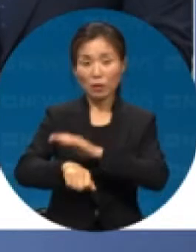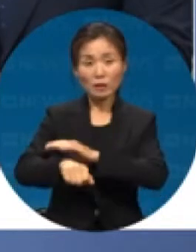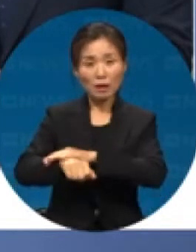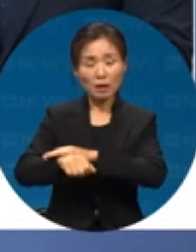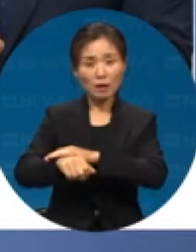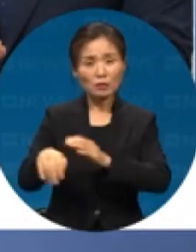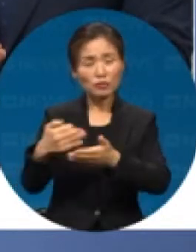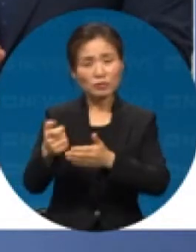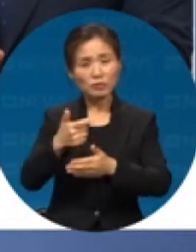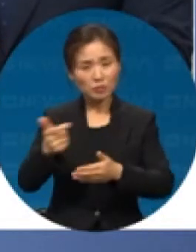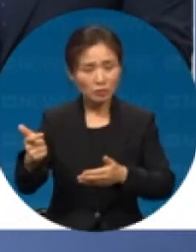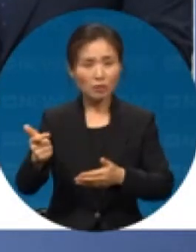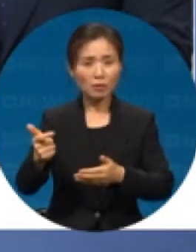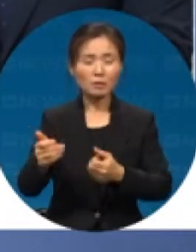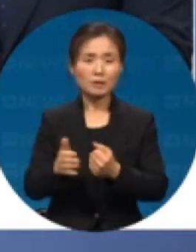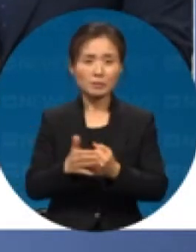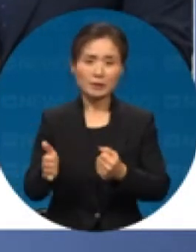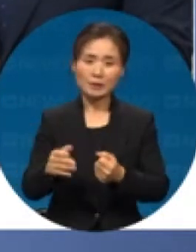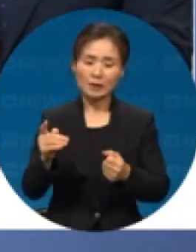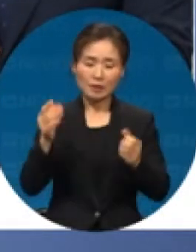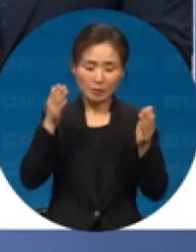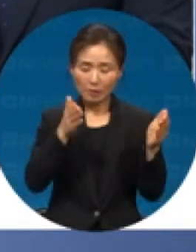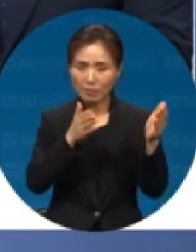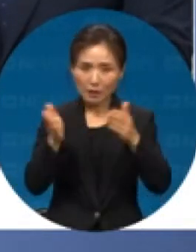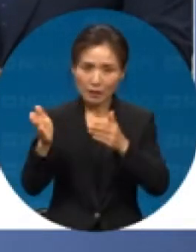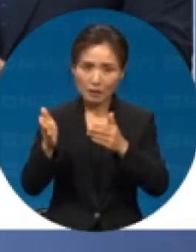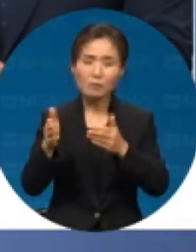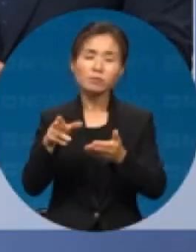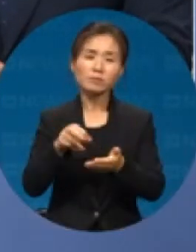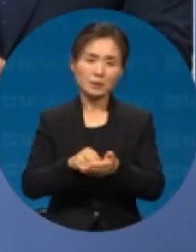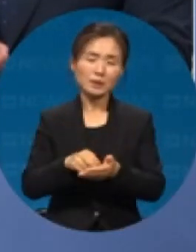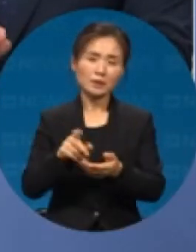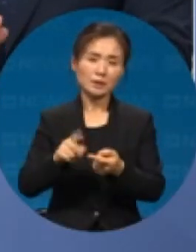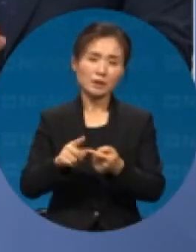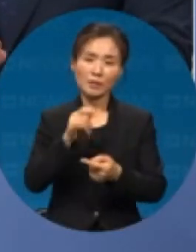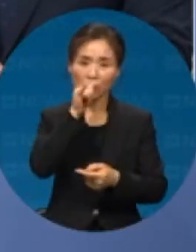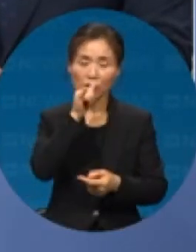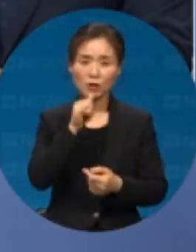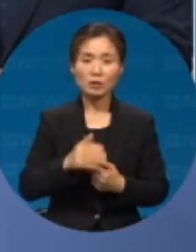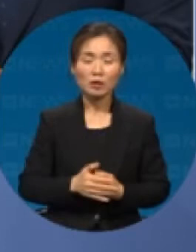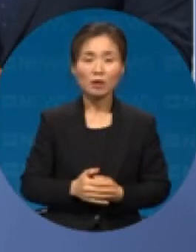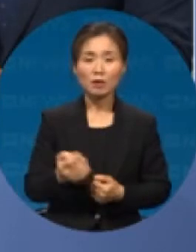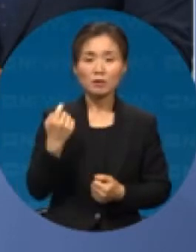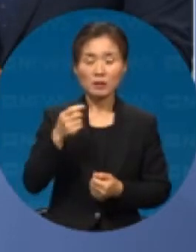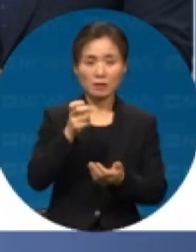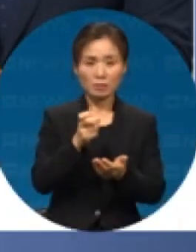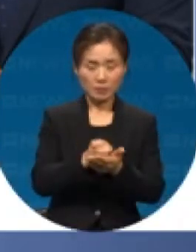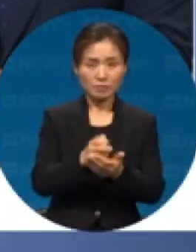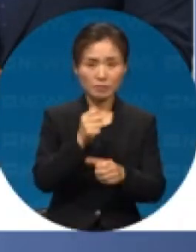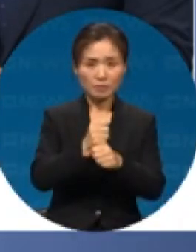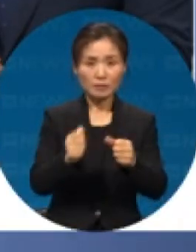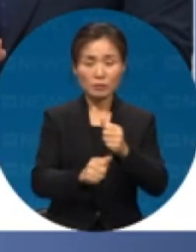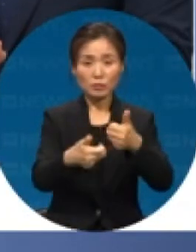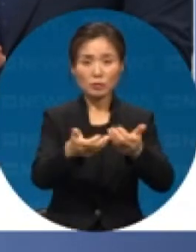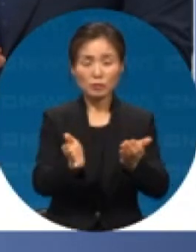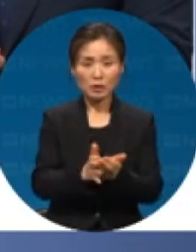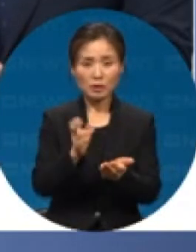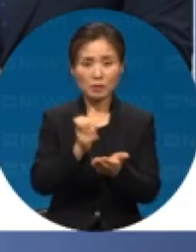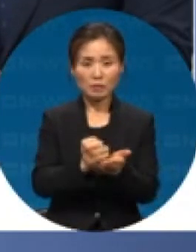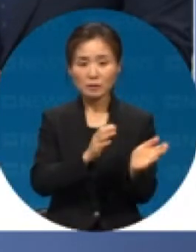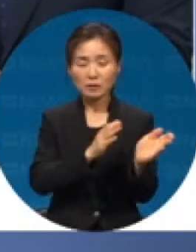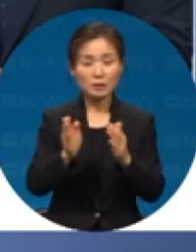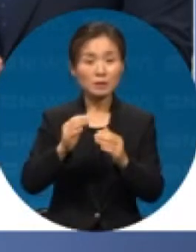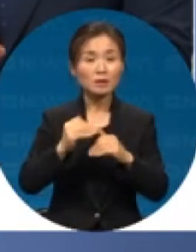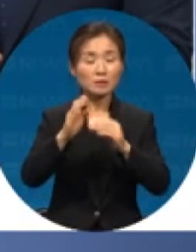될 것이라는 교원단체 와 야당의 문제 적이 있었습니다 또 어제 법제사법위원회 법안 처리 과정에서도 야당인